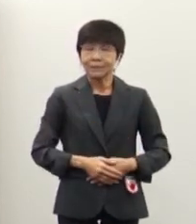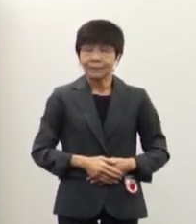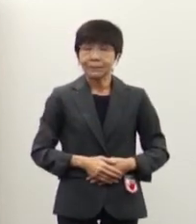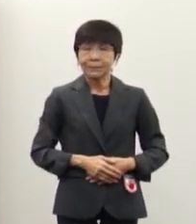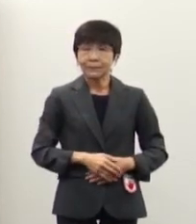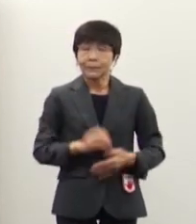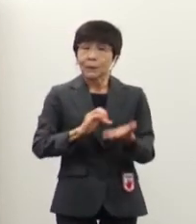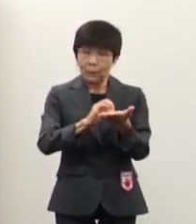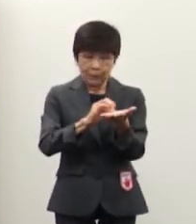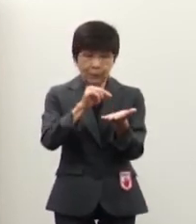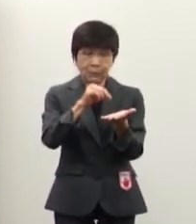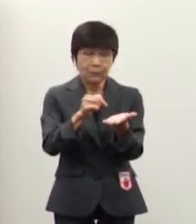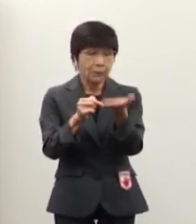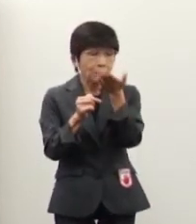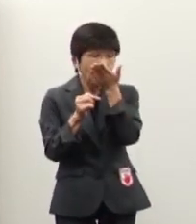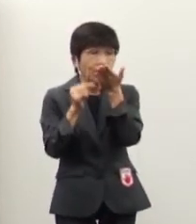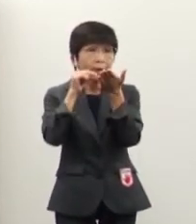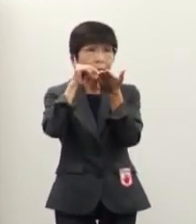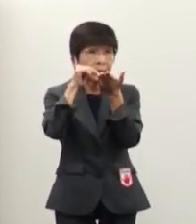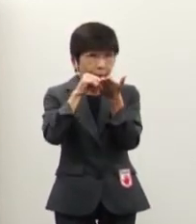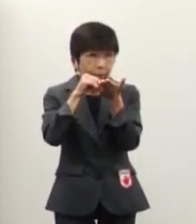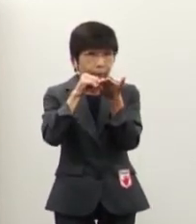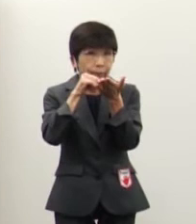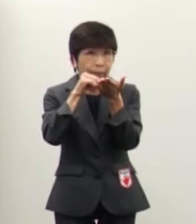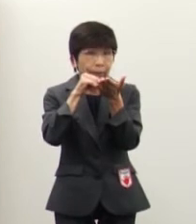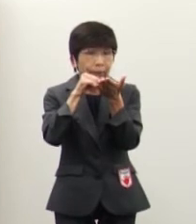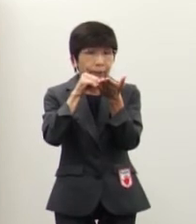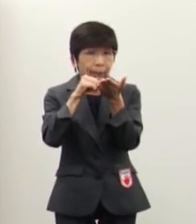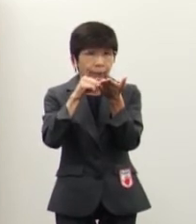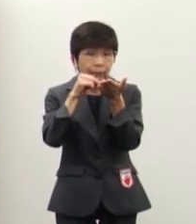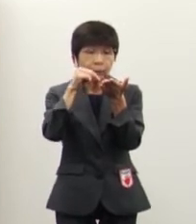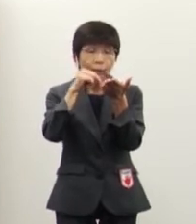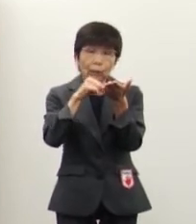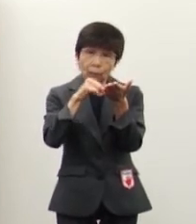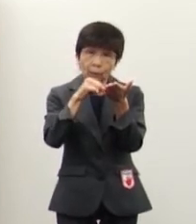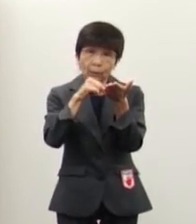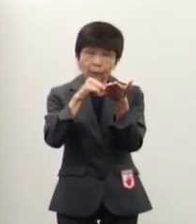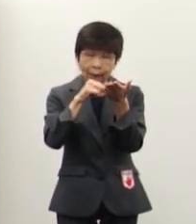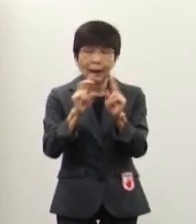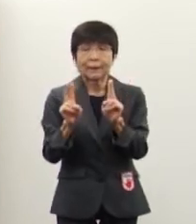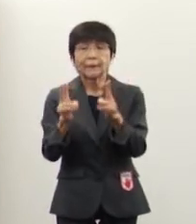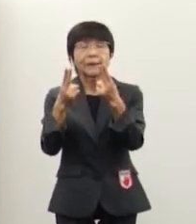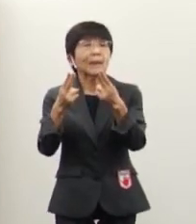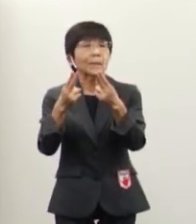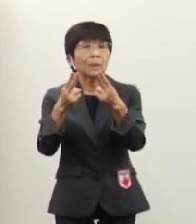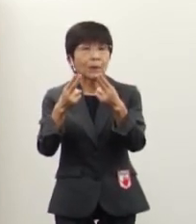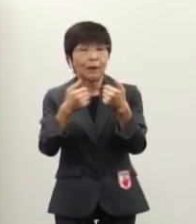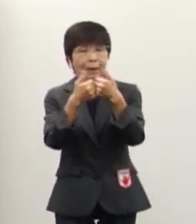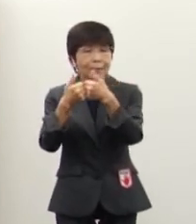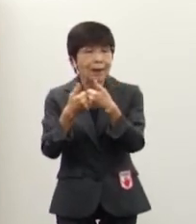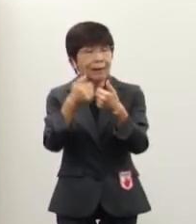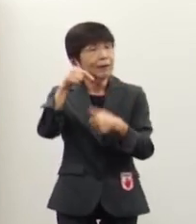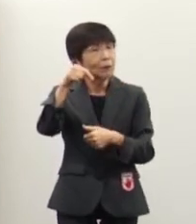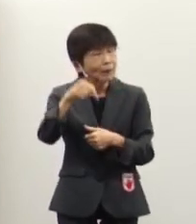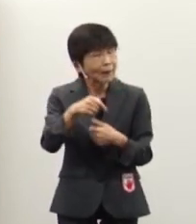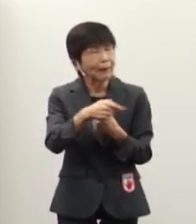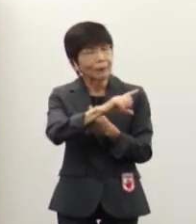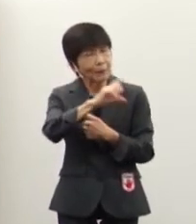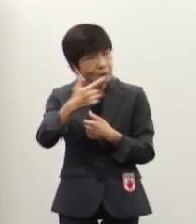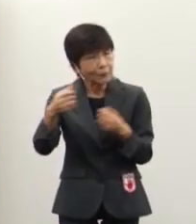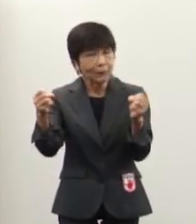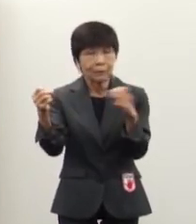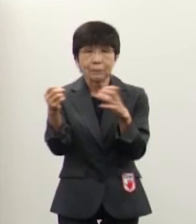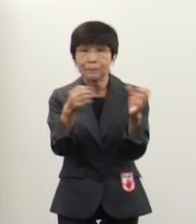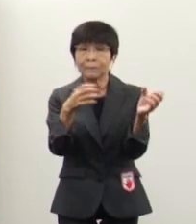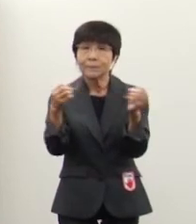抗ウイルス薬の適切な投与の必要性につきましてはこれまで専門家会議でも指摘がなされたところです